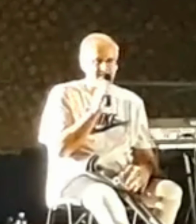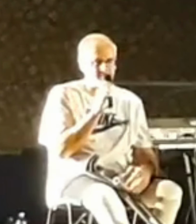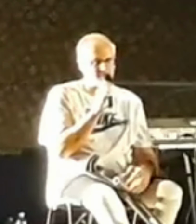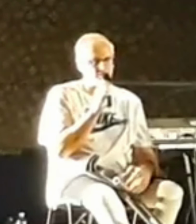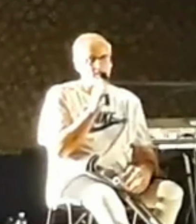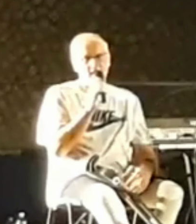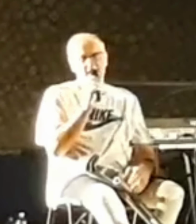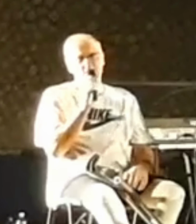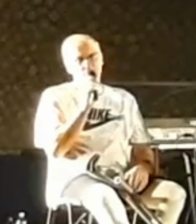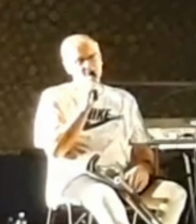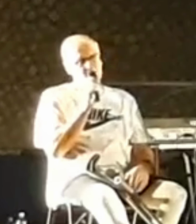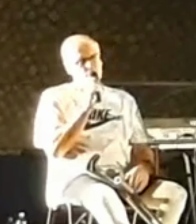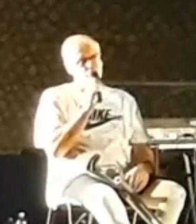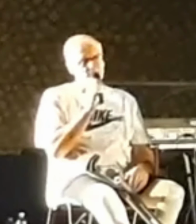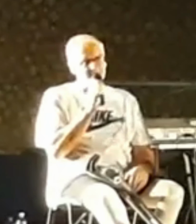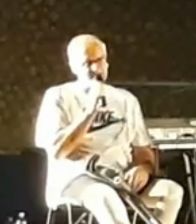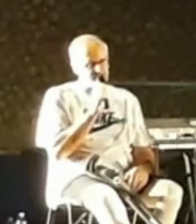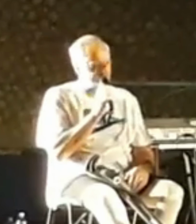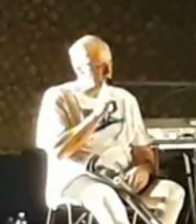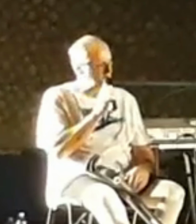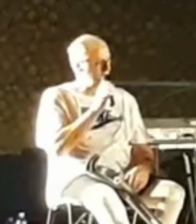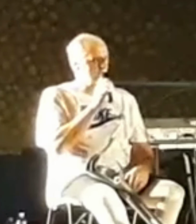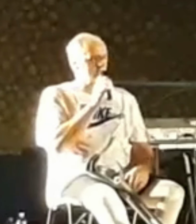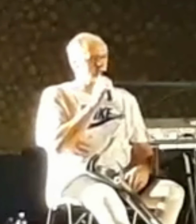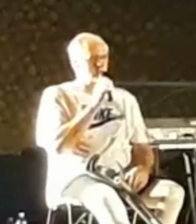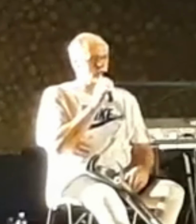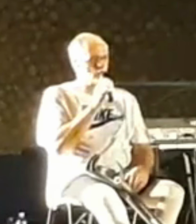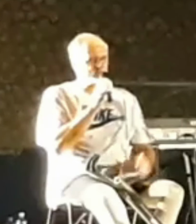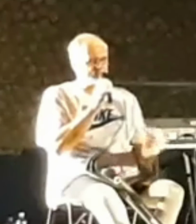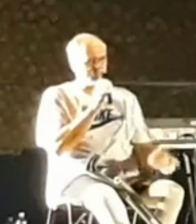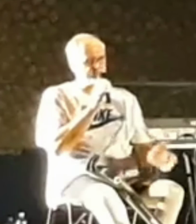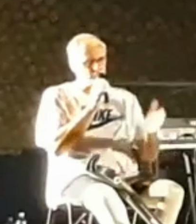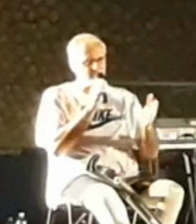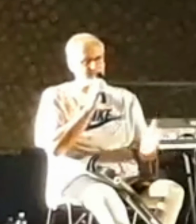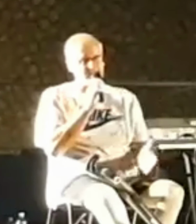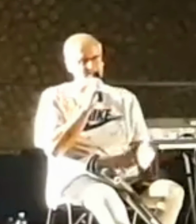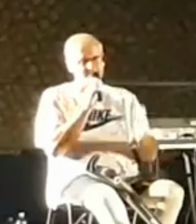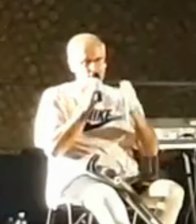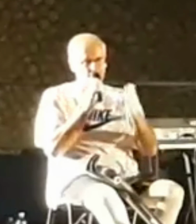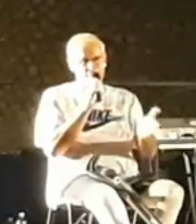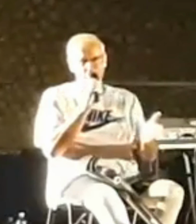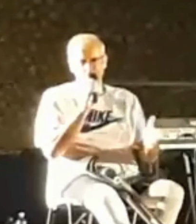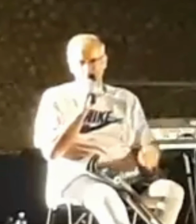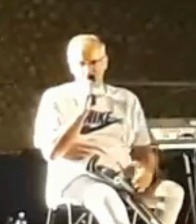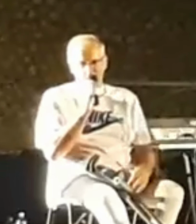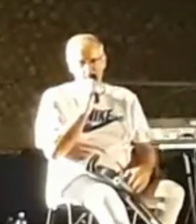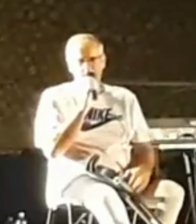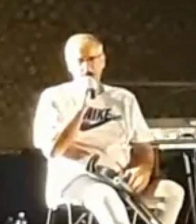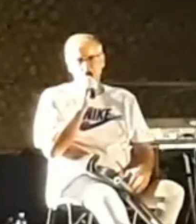mi ha chiamato e ha detto che siamo un gruppo fantastico, come staff, come ragazzi, come